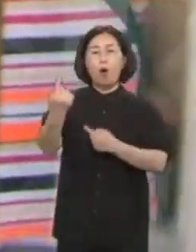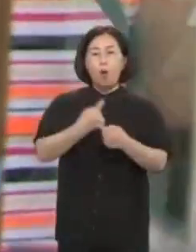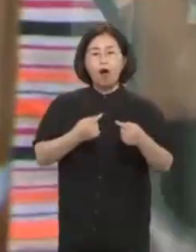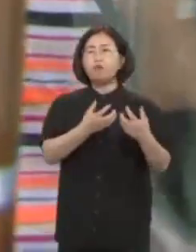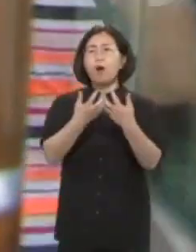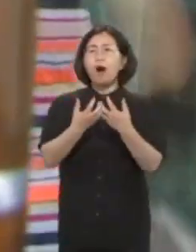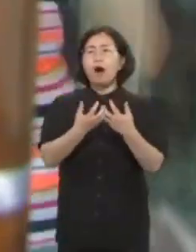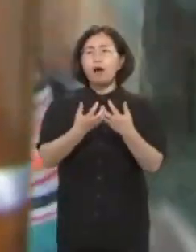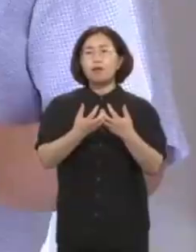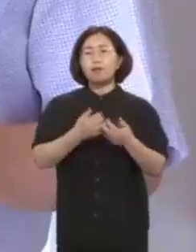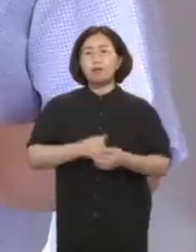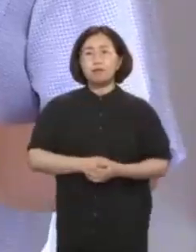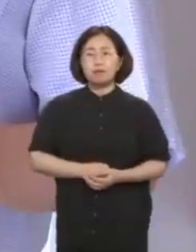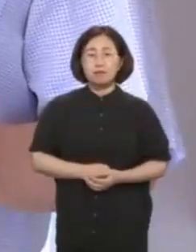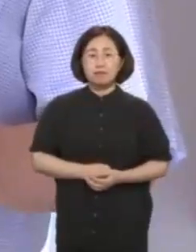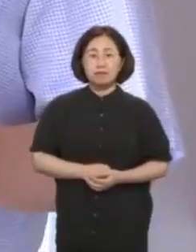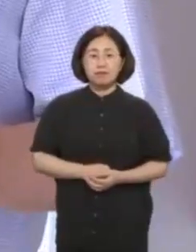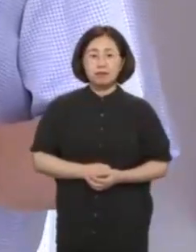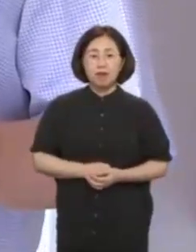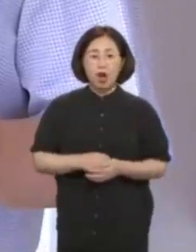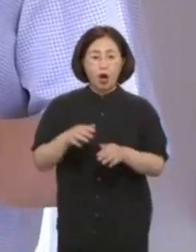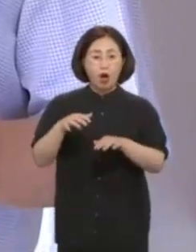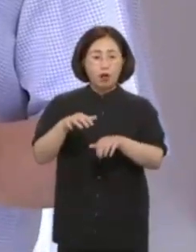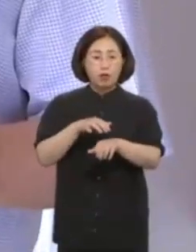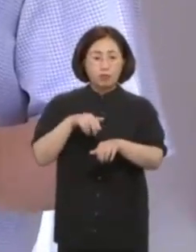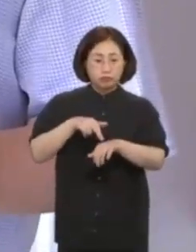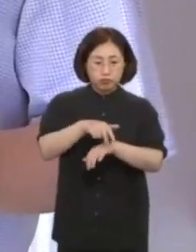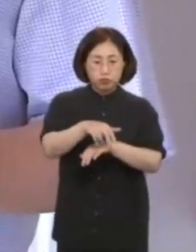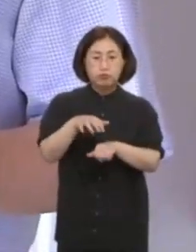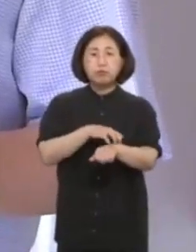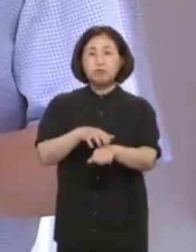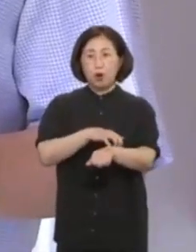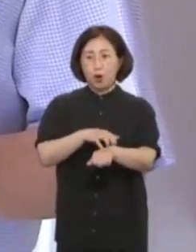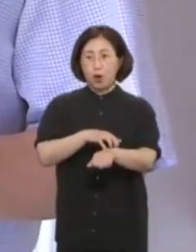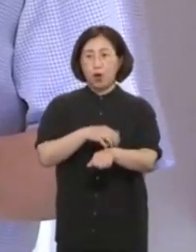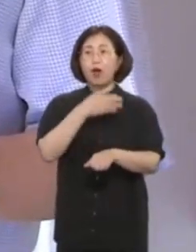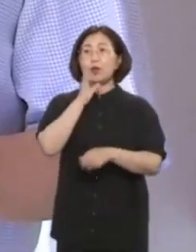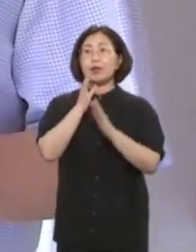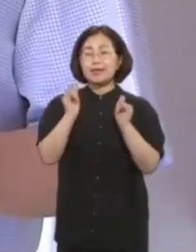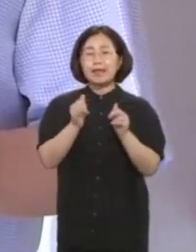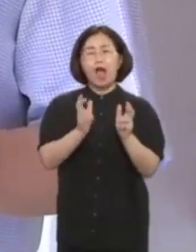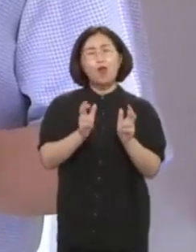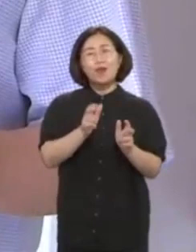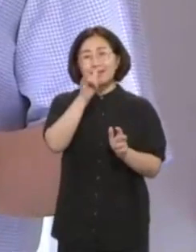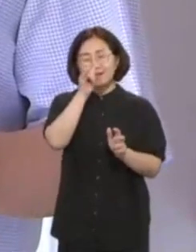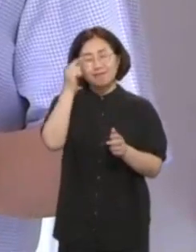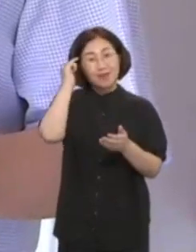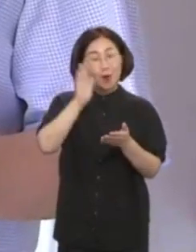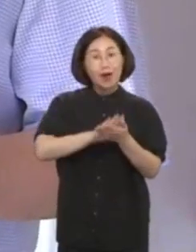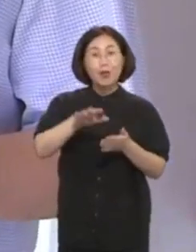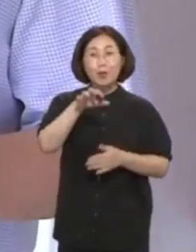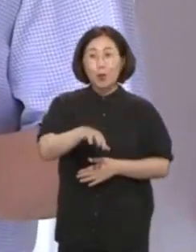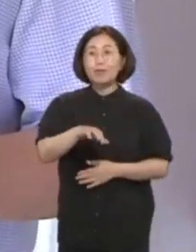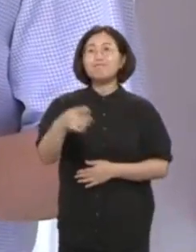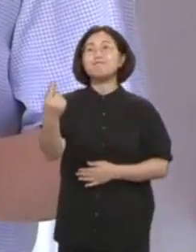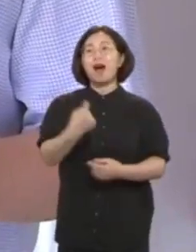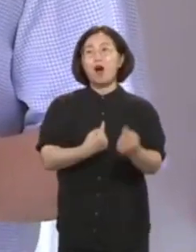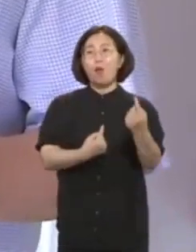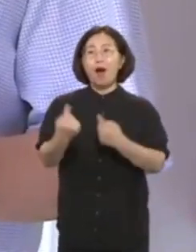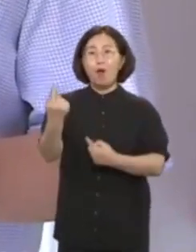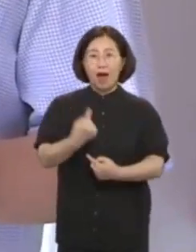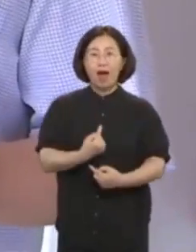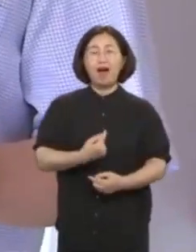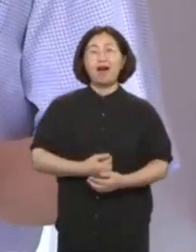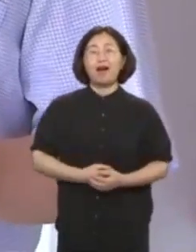있습니다. 거동이 가능한 어르신들은 폭염을 피해 에어컨이 가동되는 경로당이나 노인회관을 찾아 여름을